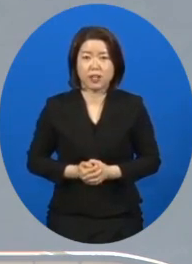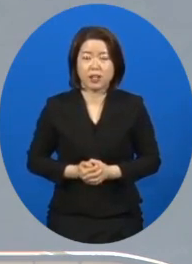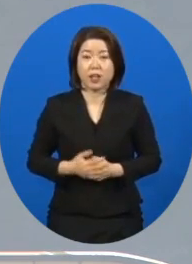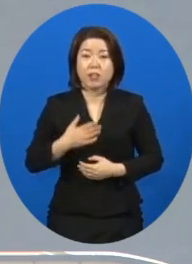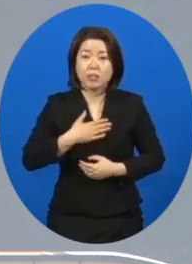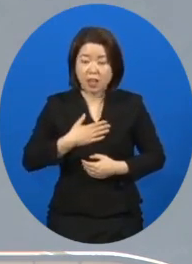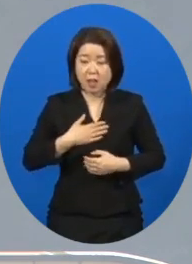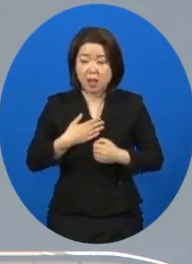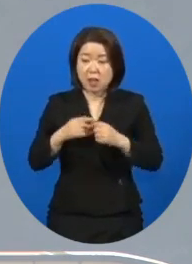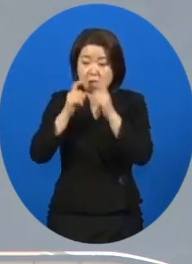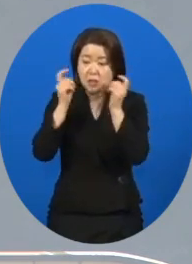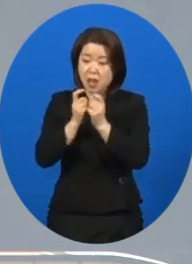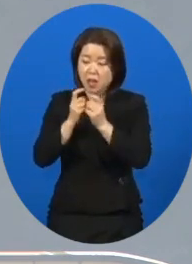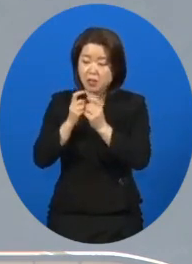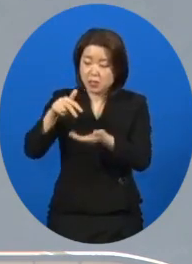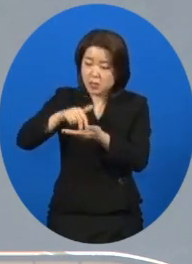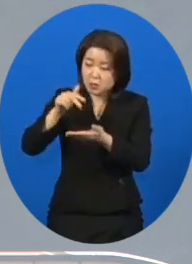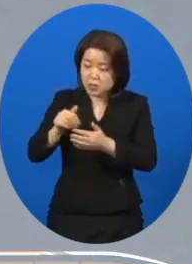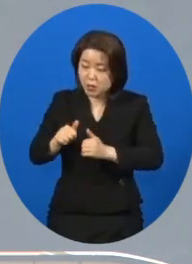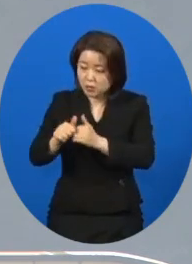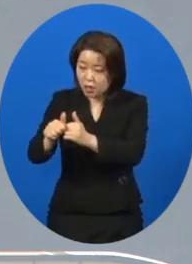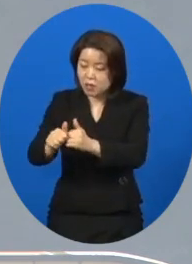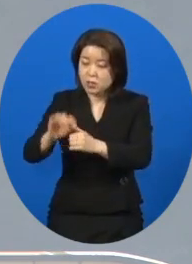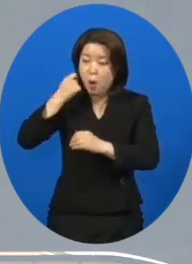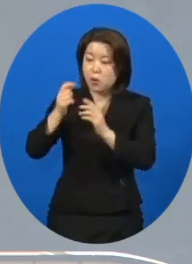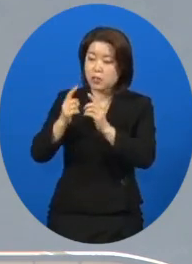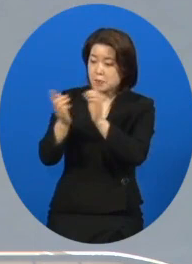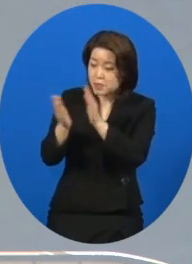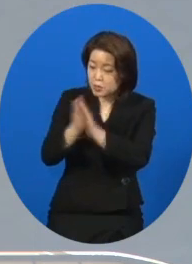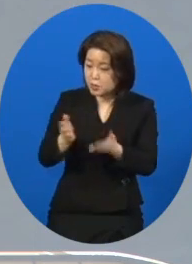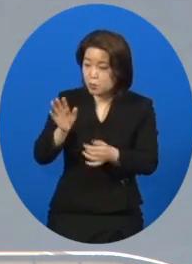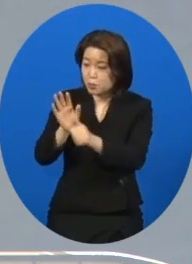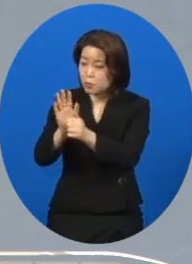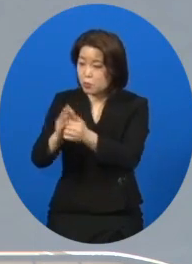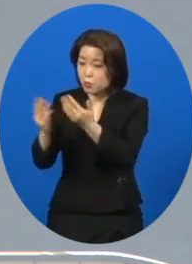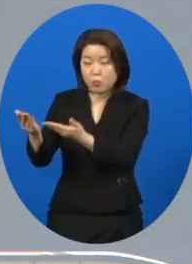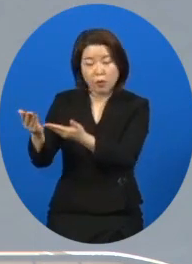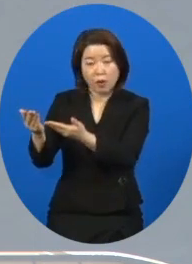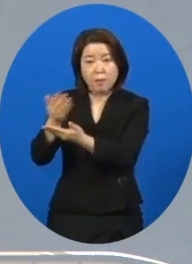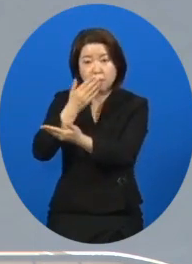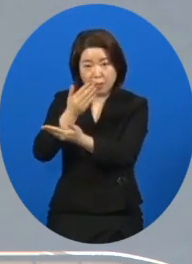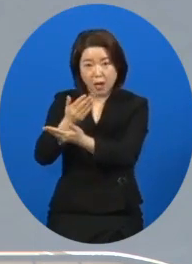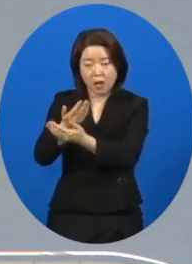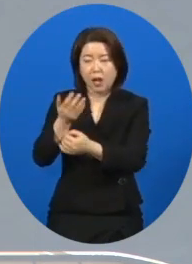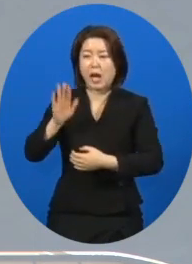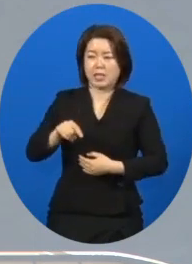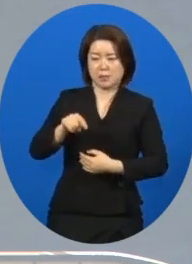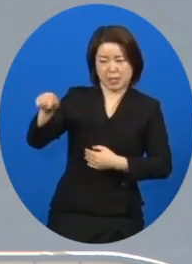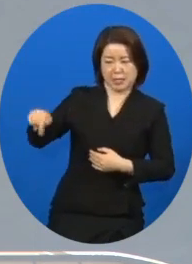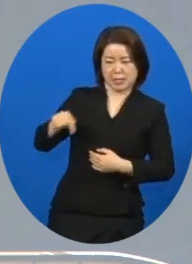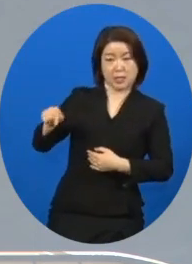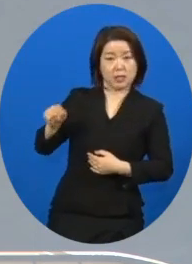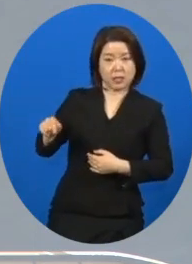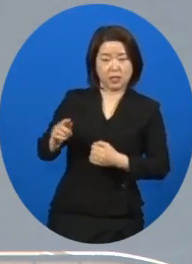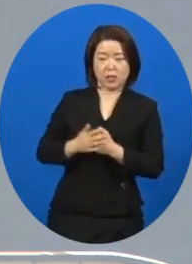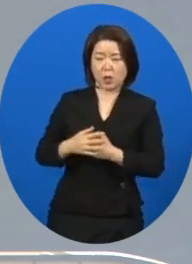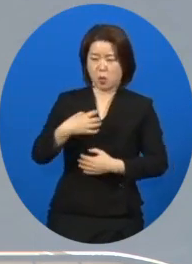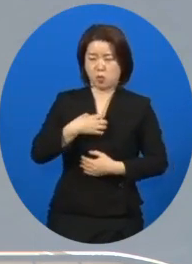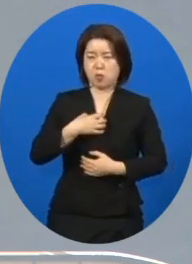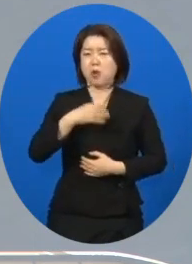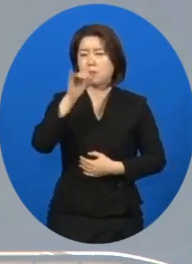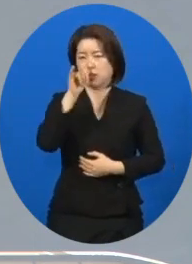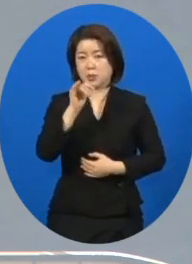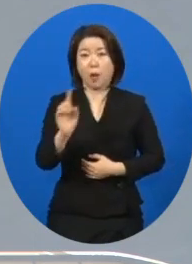형편 따라서 어려운 사람을 직접 도울 수도 있어요. 그런데 거기에는 항상 이런 위험이